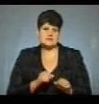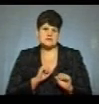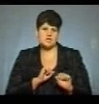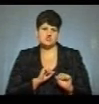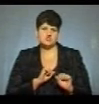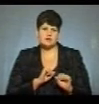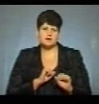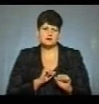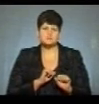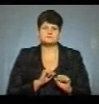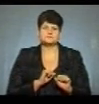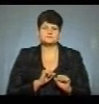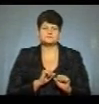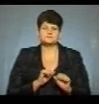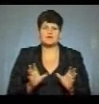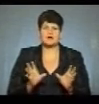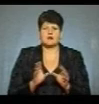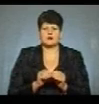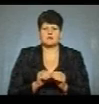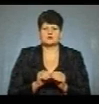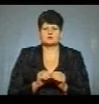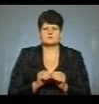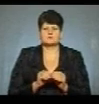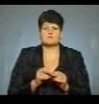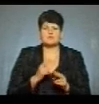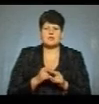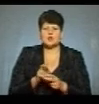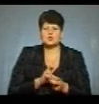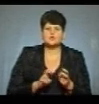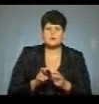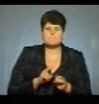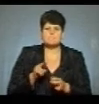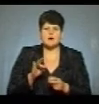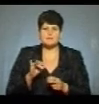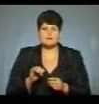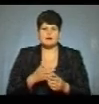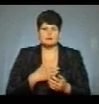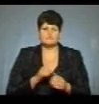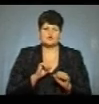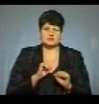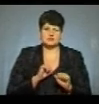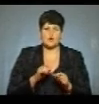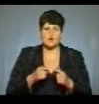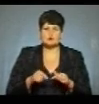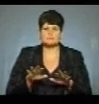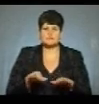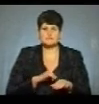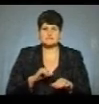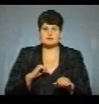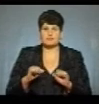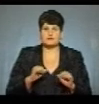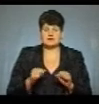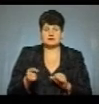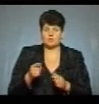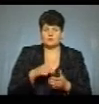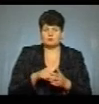захищає разом з металошукачами, з парапетами, активно захищає орган місцевого самоврядування